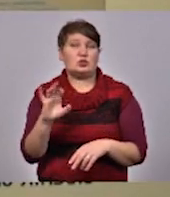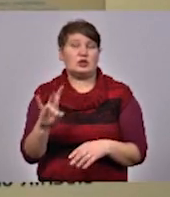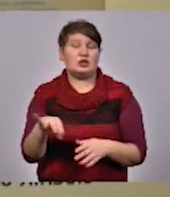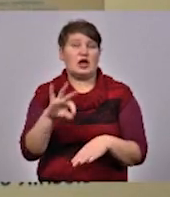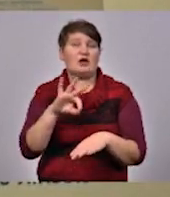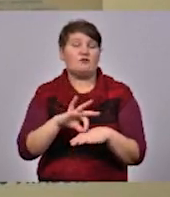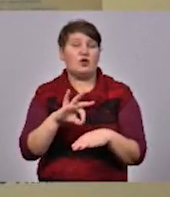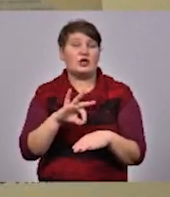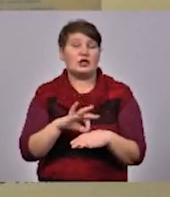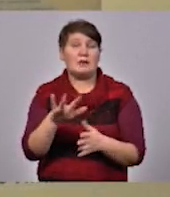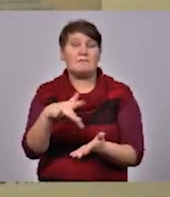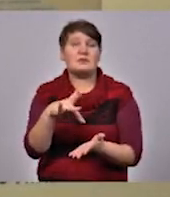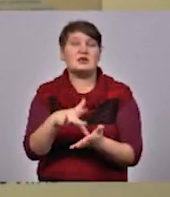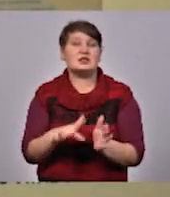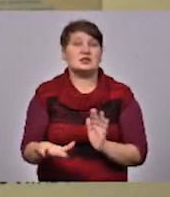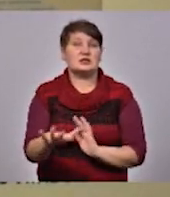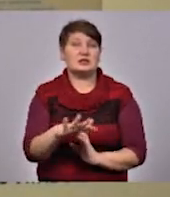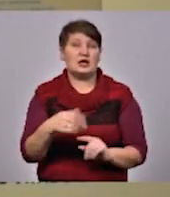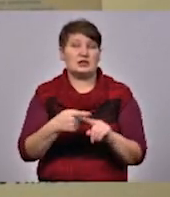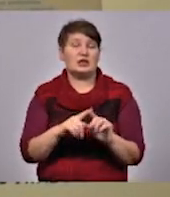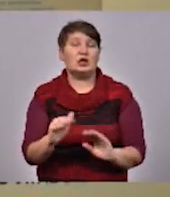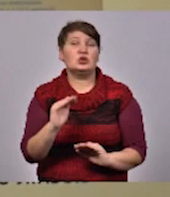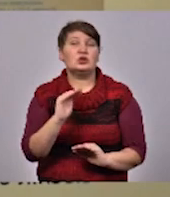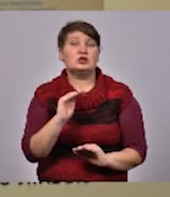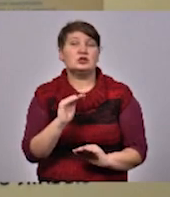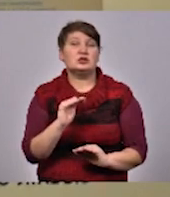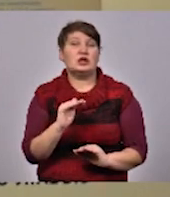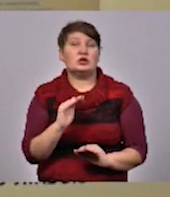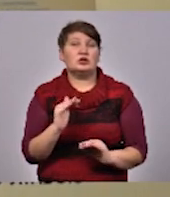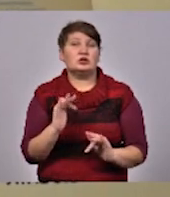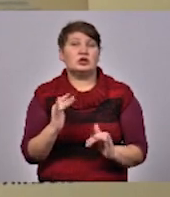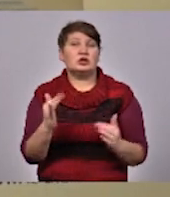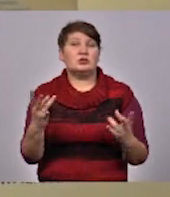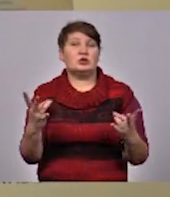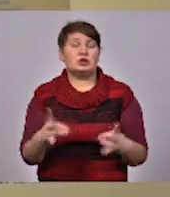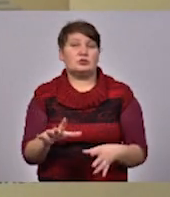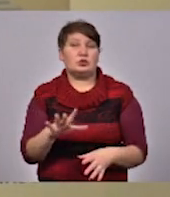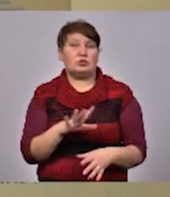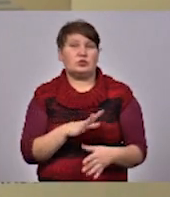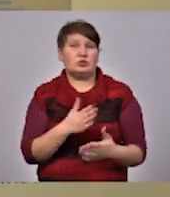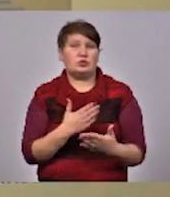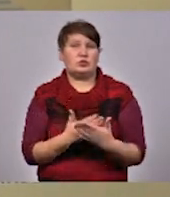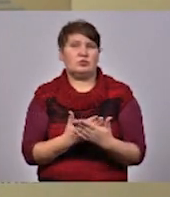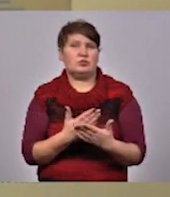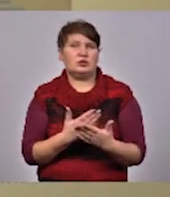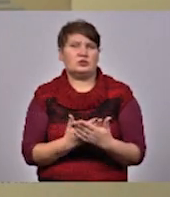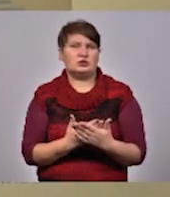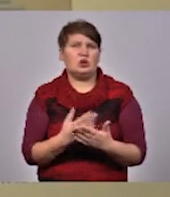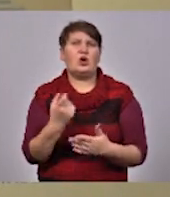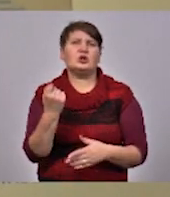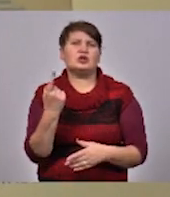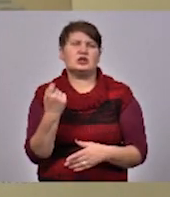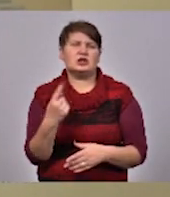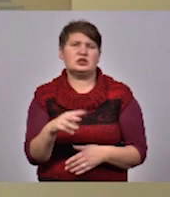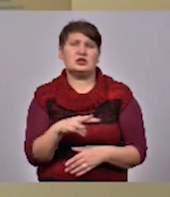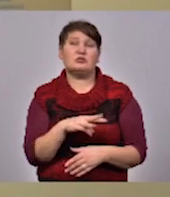міста. Це однозначно велике досягнення, оскільки нам потрібно було близько 11 мільйонів на цукровий